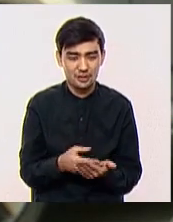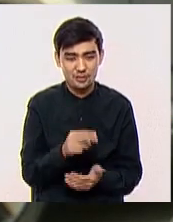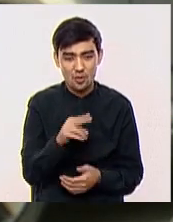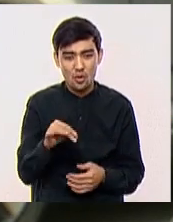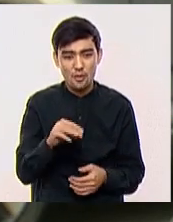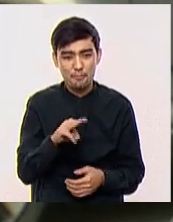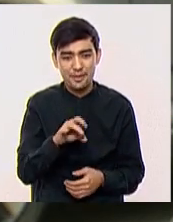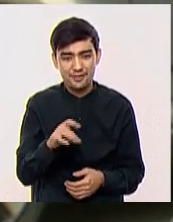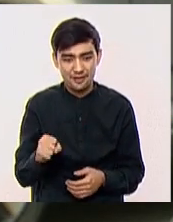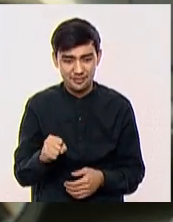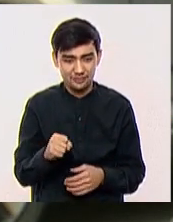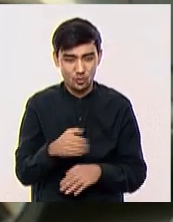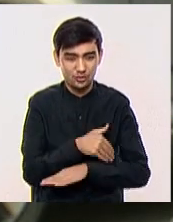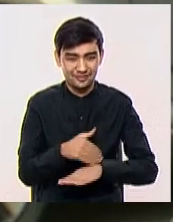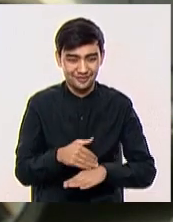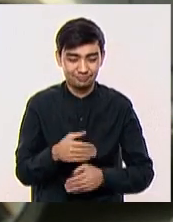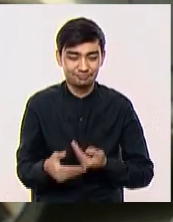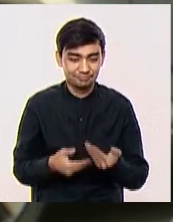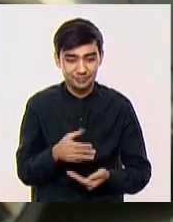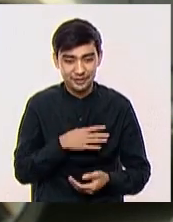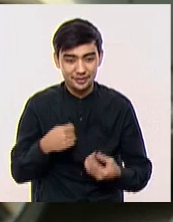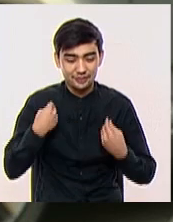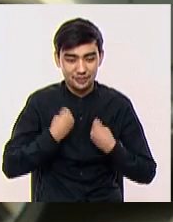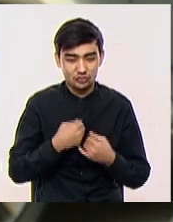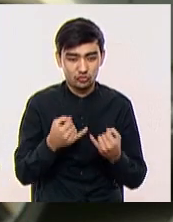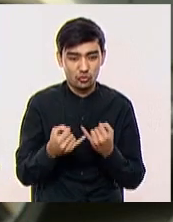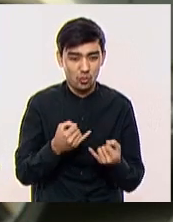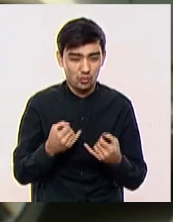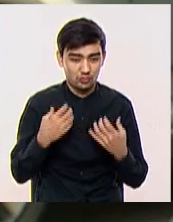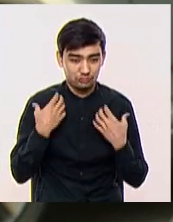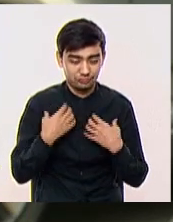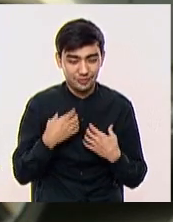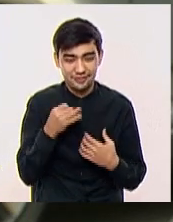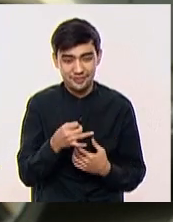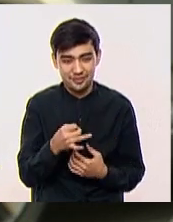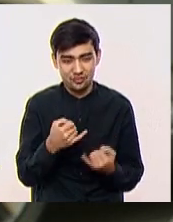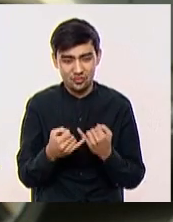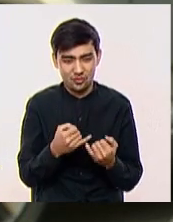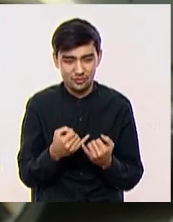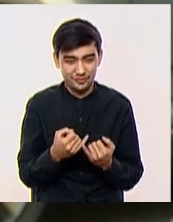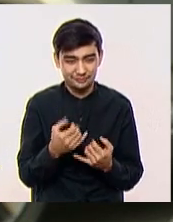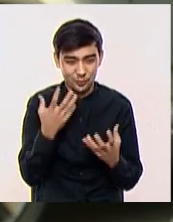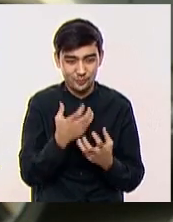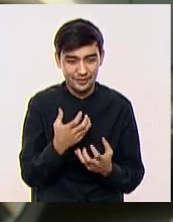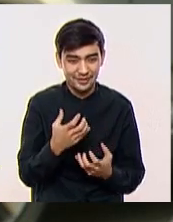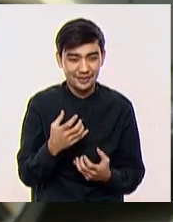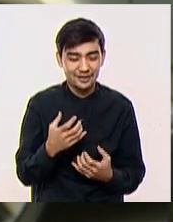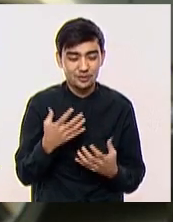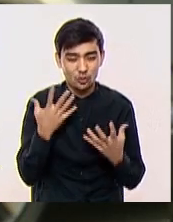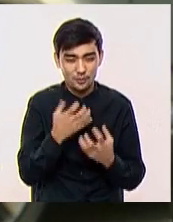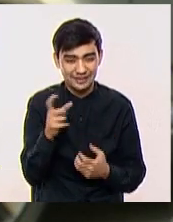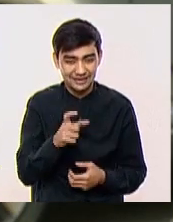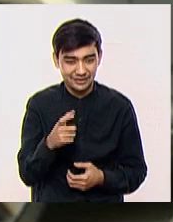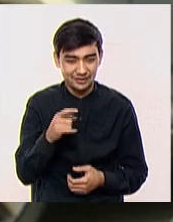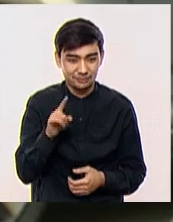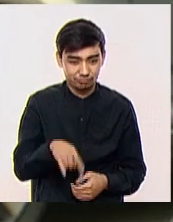Мира, по Желтоксан улице. Был одет в желтую куртку, такая желто-горчичного цвета, темно-синие джинсы,